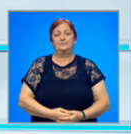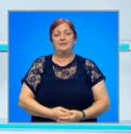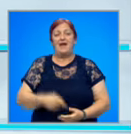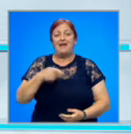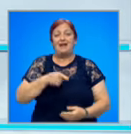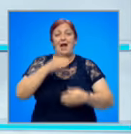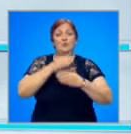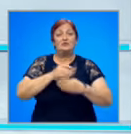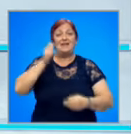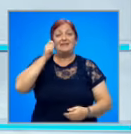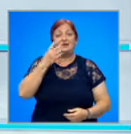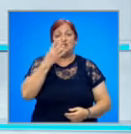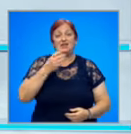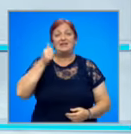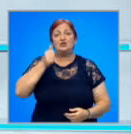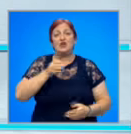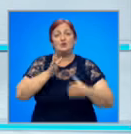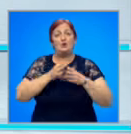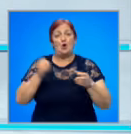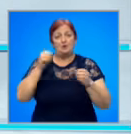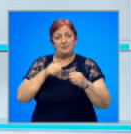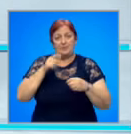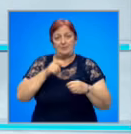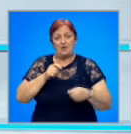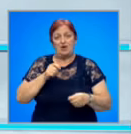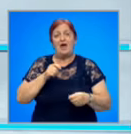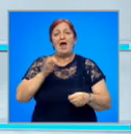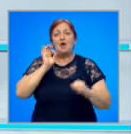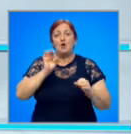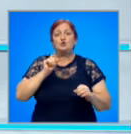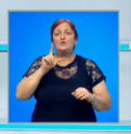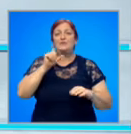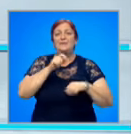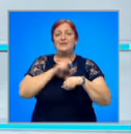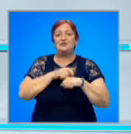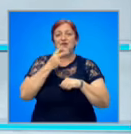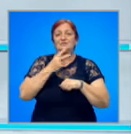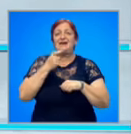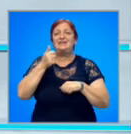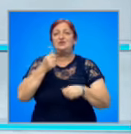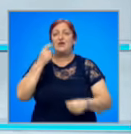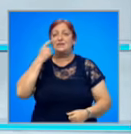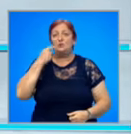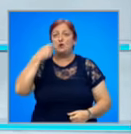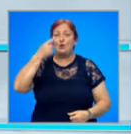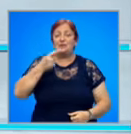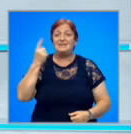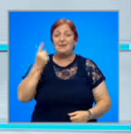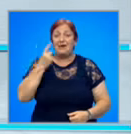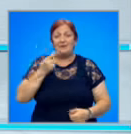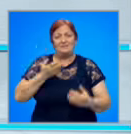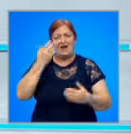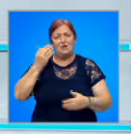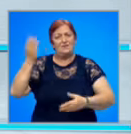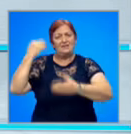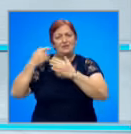И така, последният звънец на 46-тото народно събрание беше ударен в 17 часа и 26 минути. Утре, за първи път в